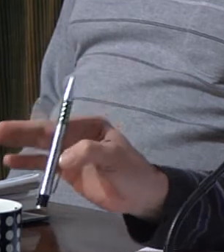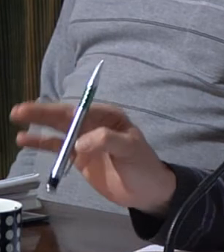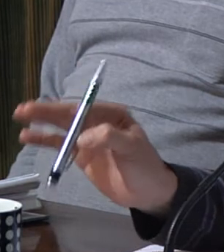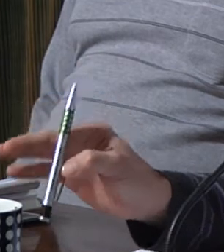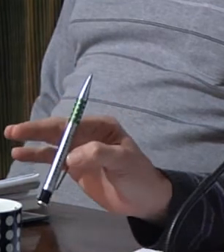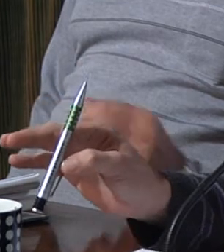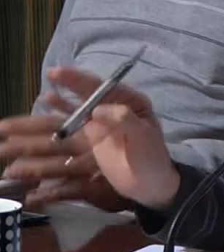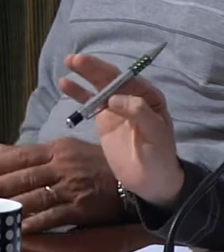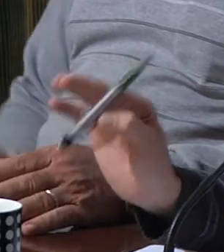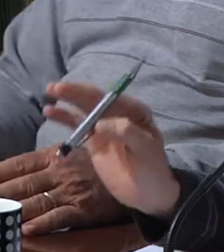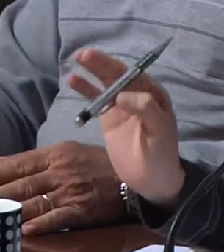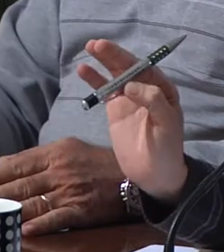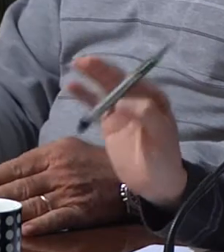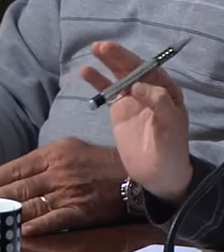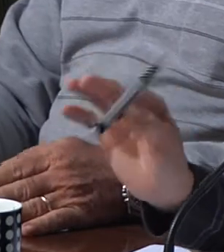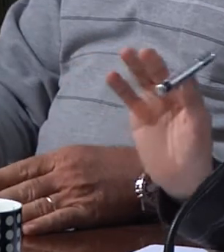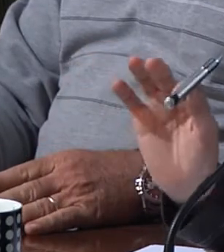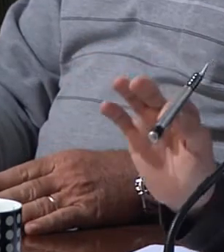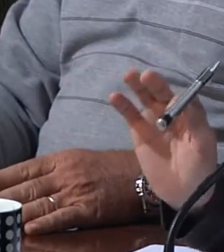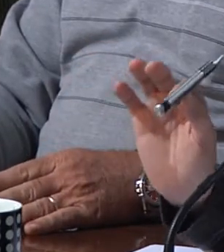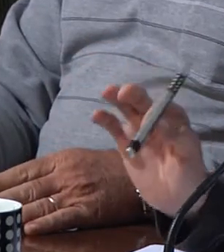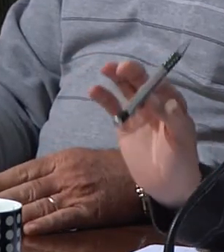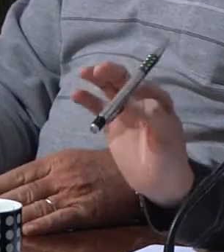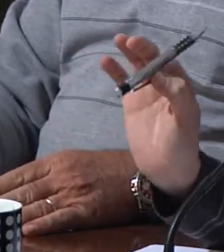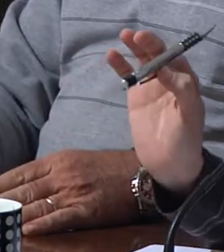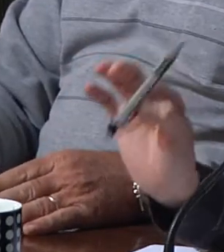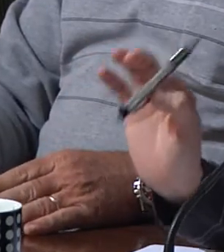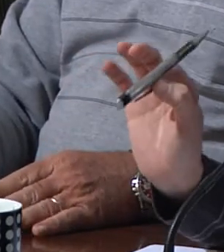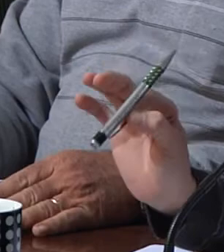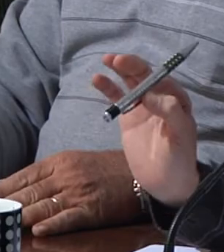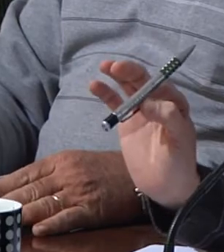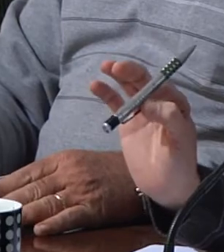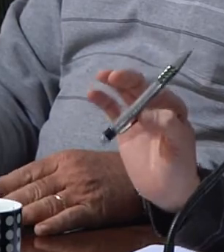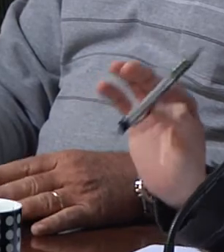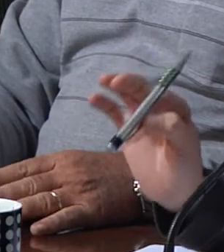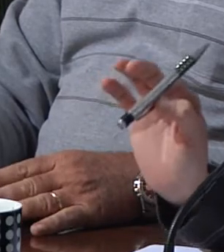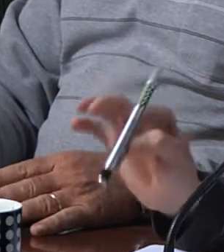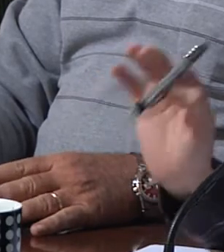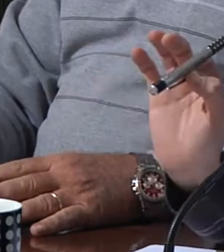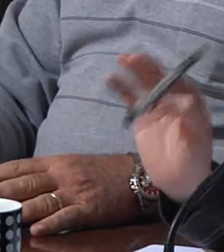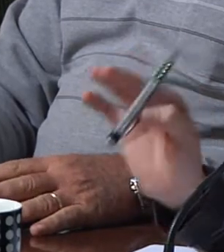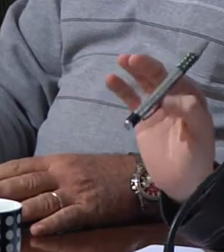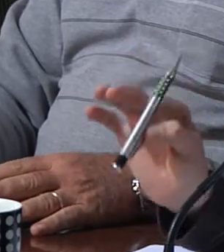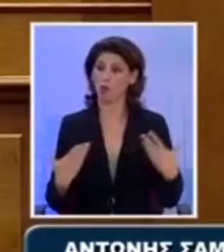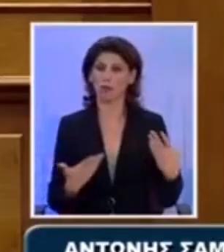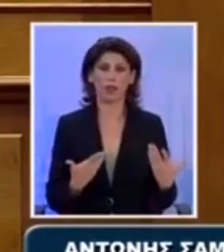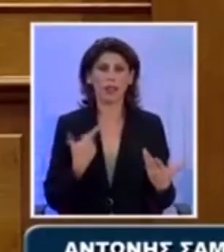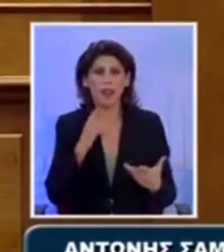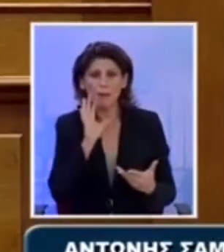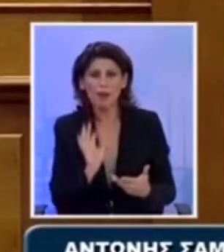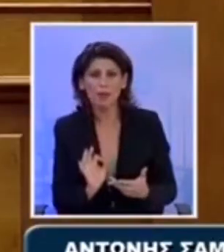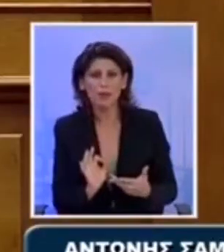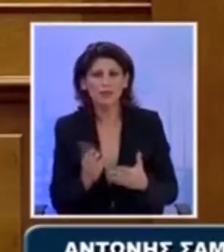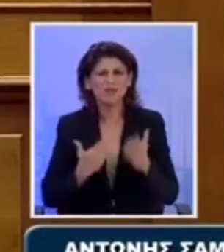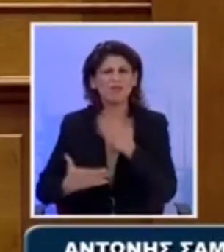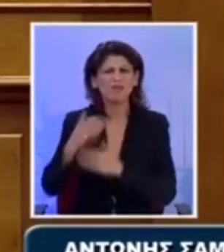Συμβούλιο, Τουριστική Επιτροπή, είναι, όπως είπε και ο Πρωθυπουργός, Jurassic Park. Είμαστε δεινόσαυροι. Στην πραγματικότητα είστε